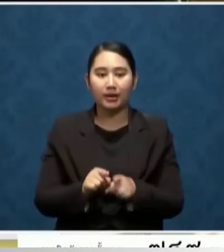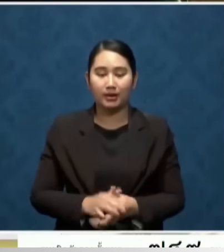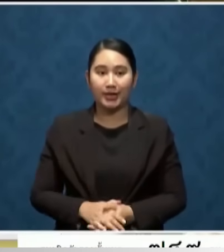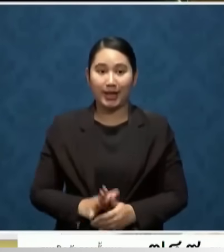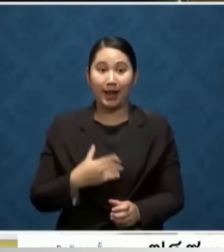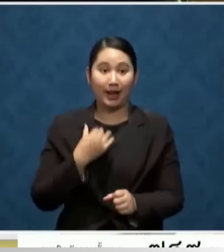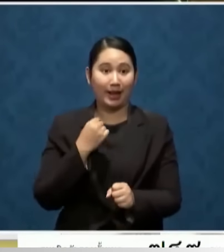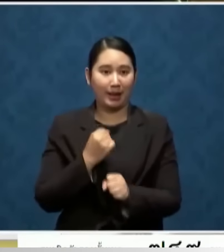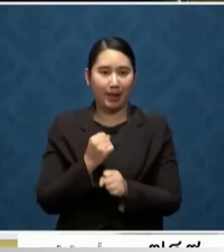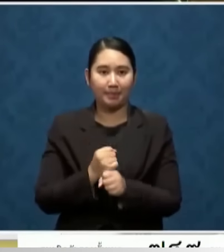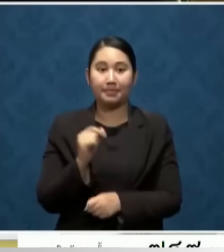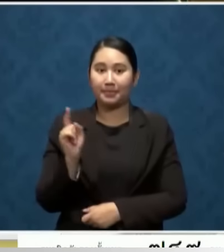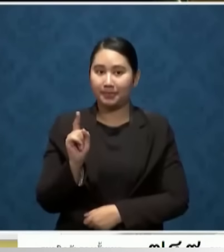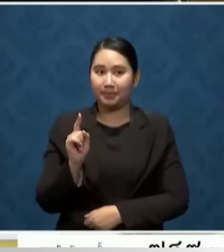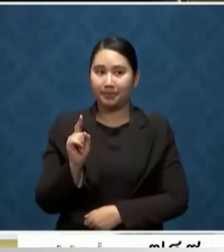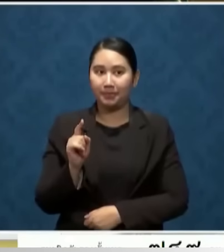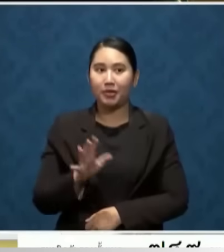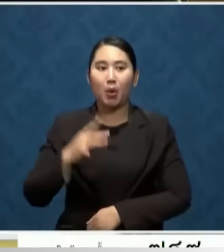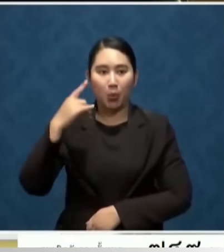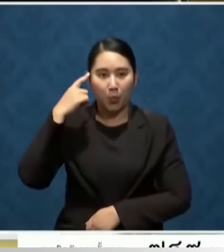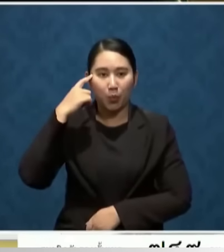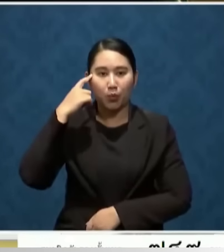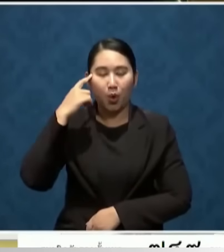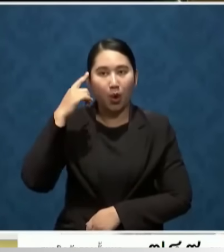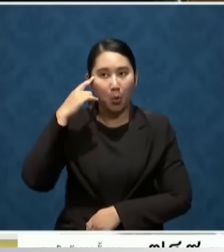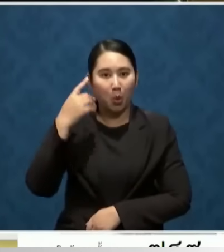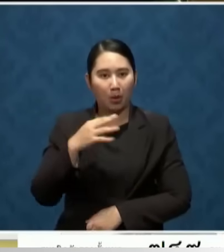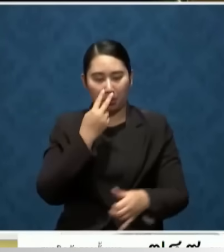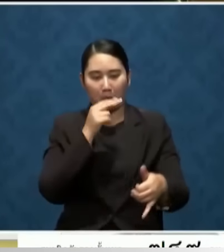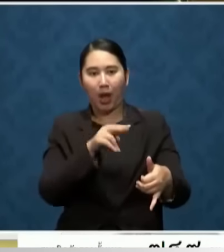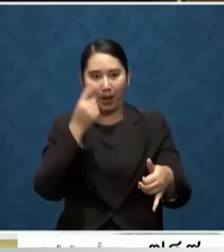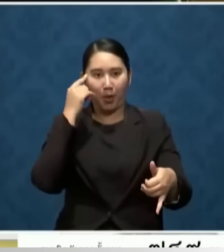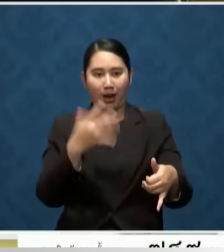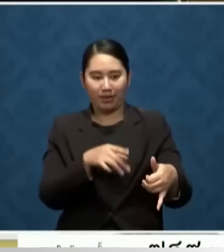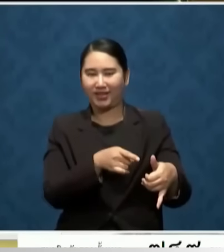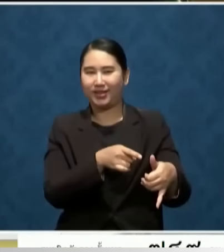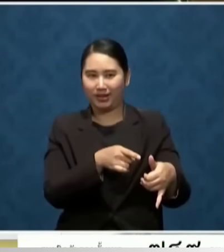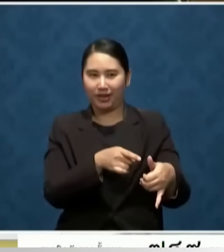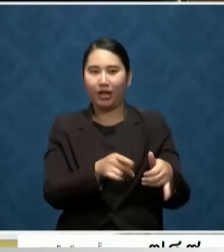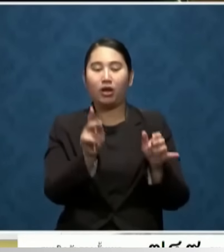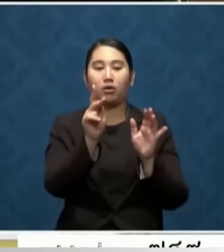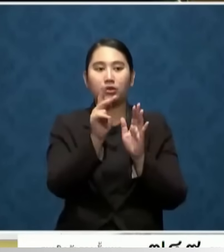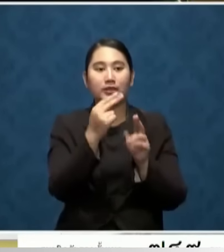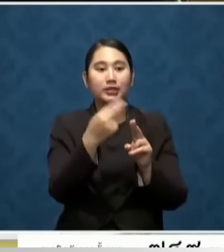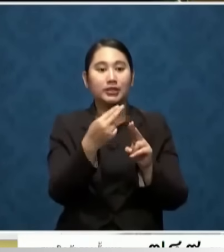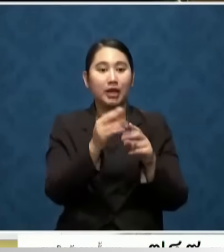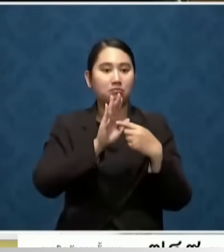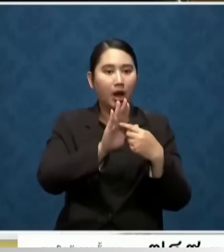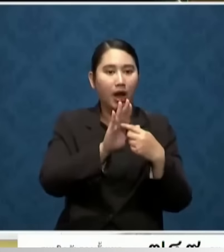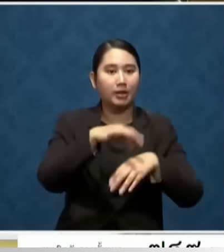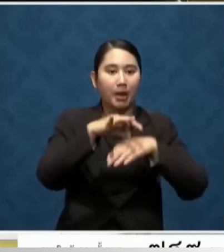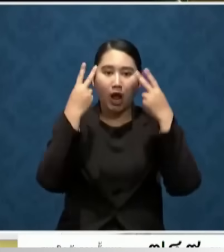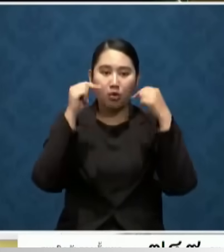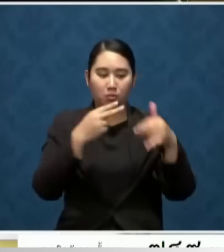ดังกล่าวเป็นการกระทำทั้งที่รู้ข้อเท็จจริงอยู่แล้วว่าบุคคลที่ได้รับการเสนอชื่อเป็นบุคคลที่ขาดคุณส